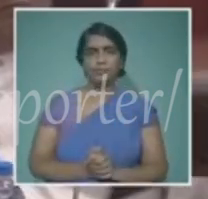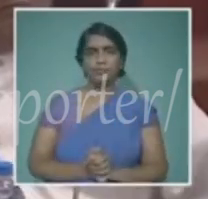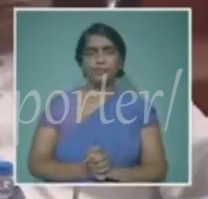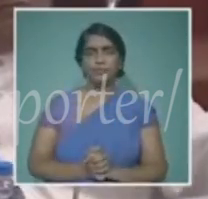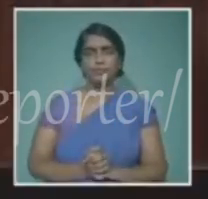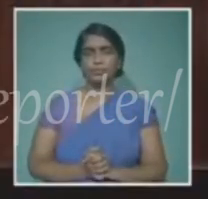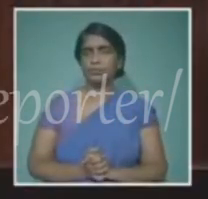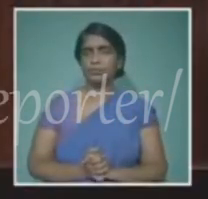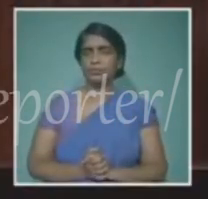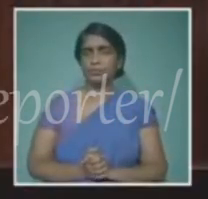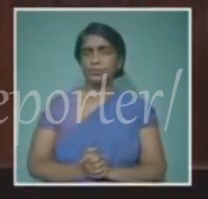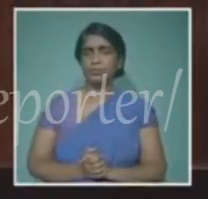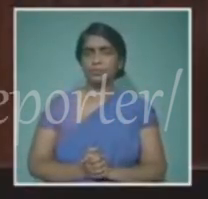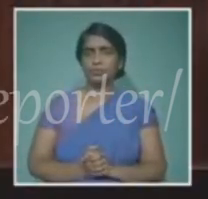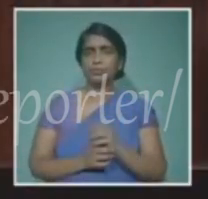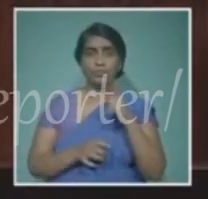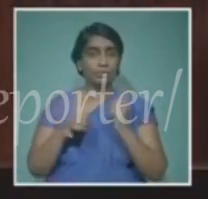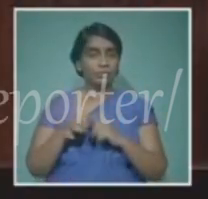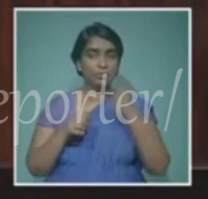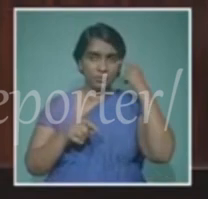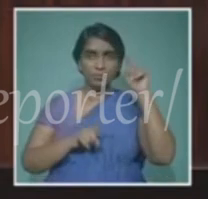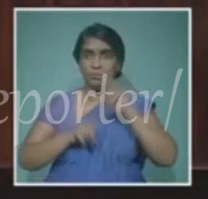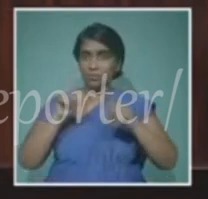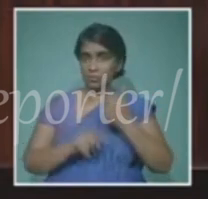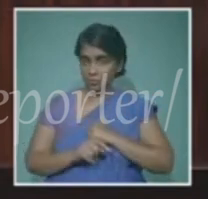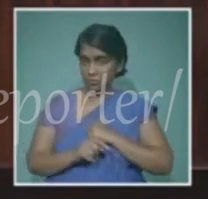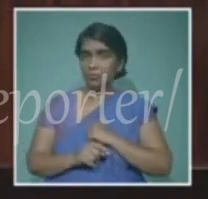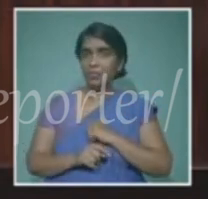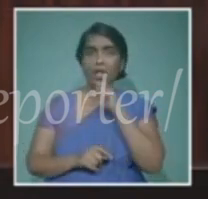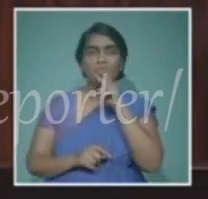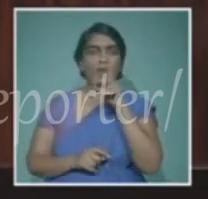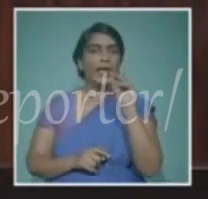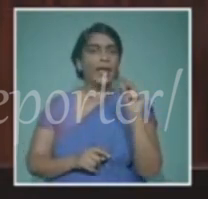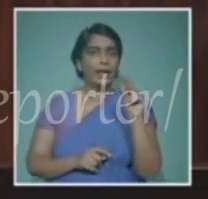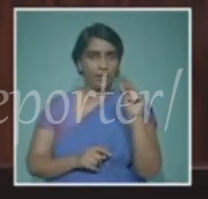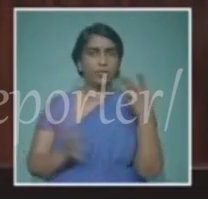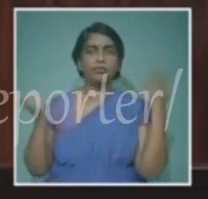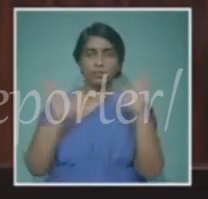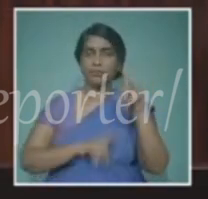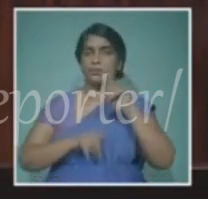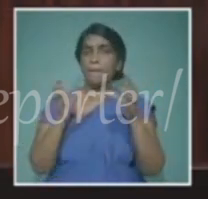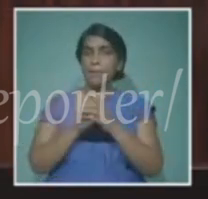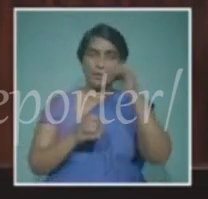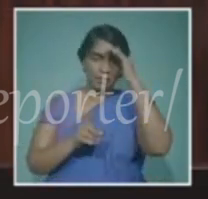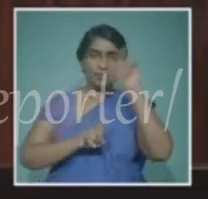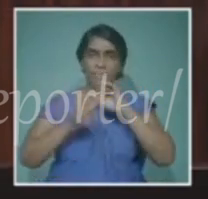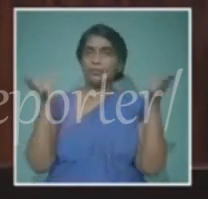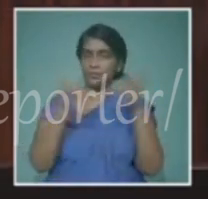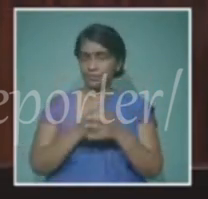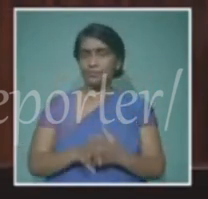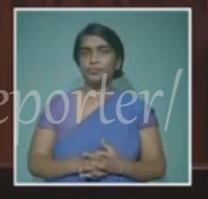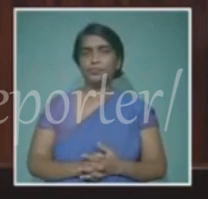කරු ඔබතුමාලා මේ ප්‍රශ්න සම්බන්ධයෙන් සාකච්ඡා කරන්න කැමති නම් දවල් 11ට අපි රැස්වීමක් පක්ෂ නායක රැස්වීමක් කැඳවමු